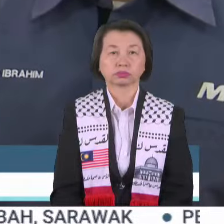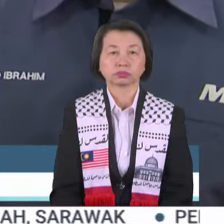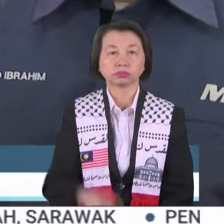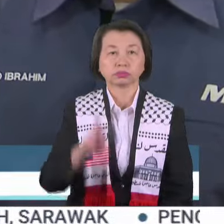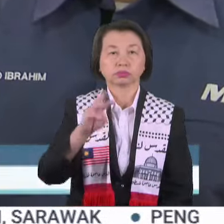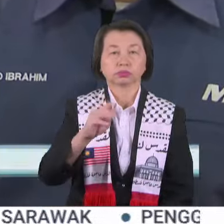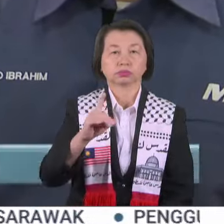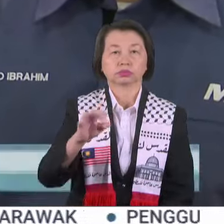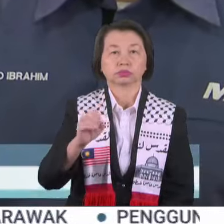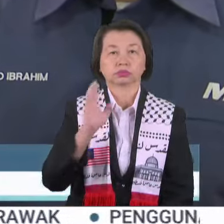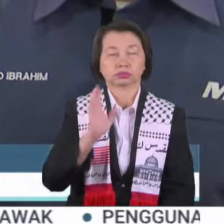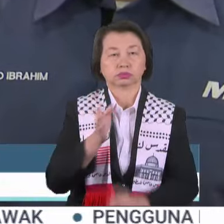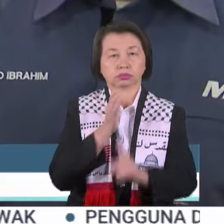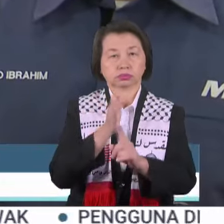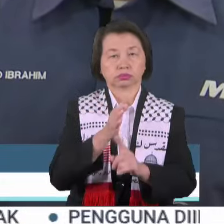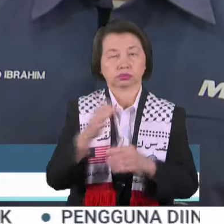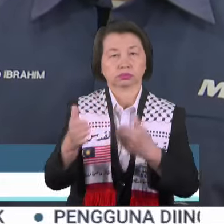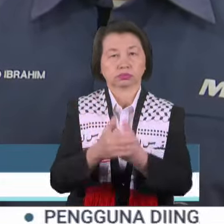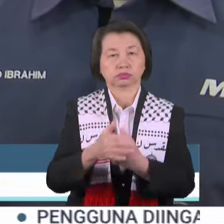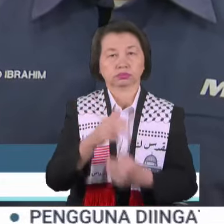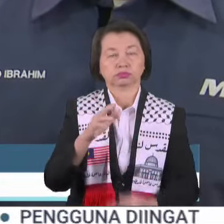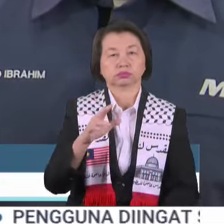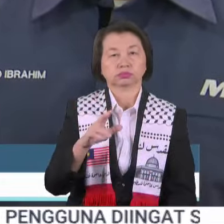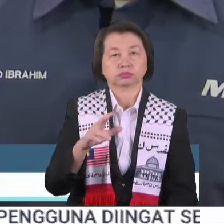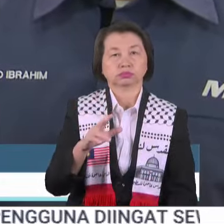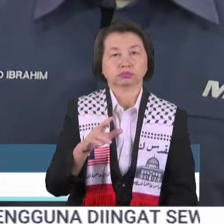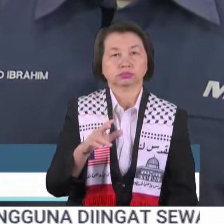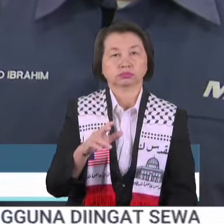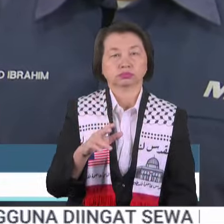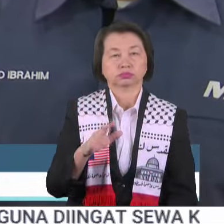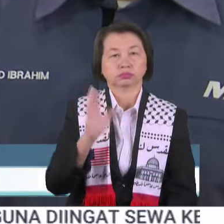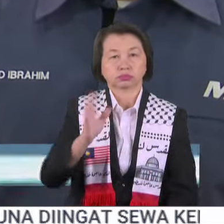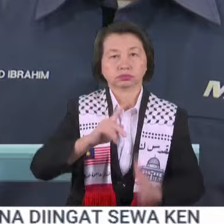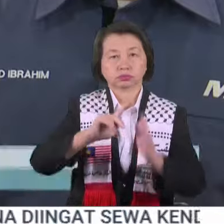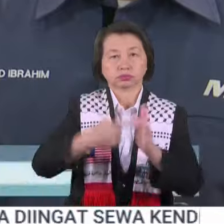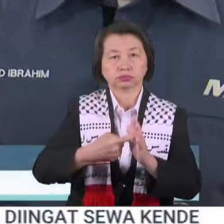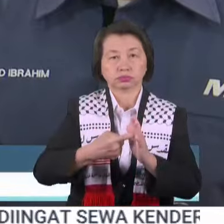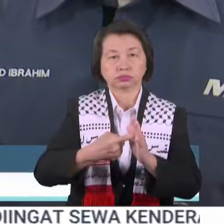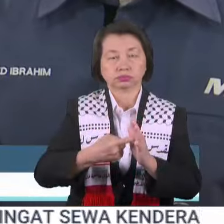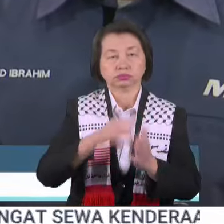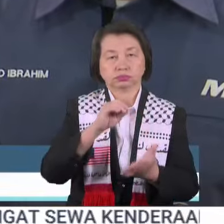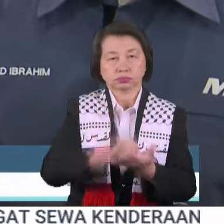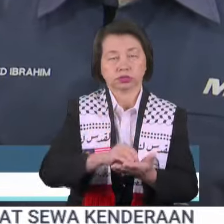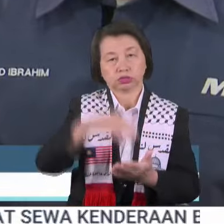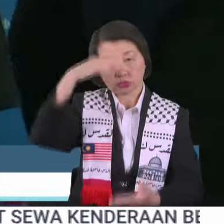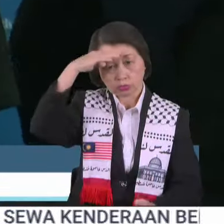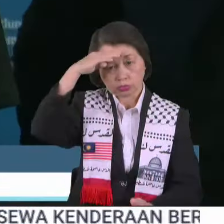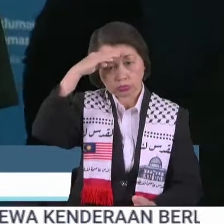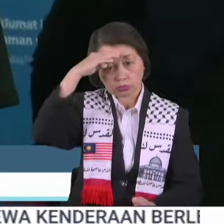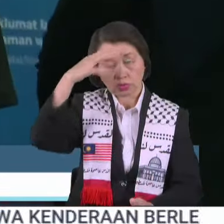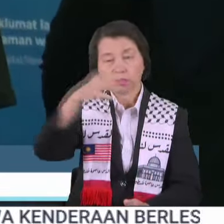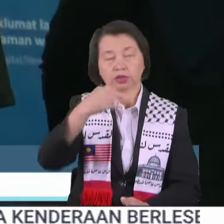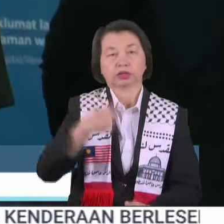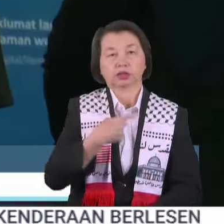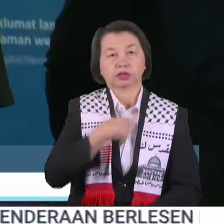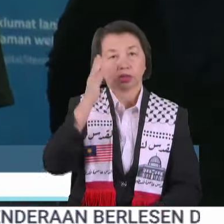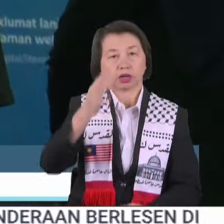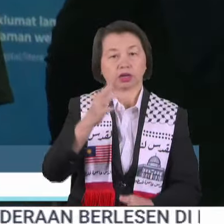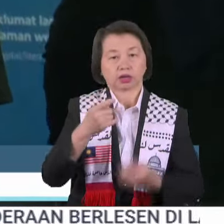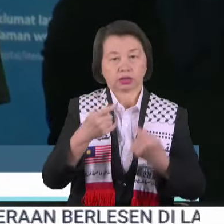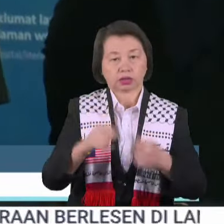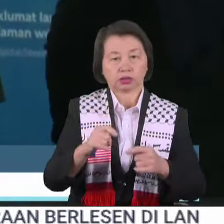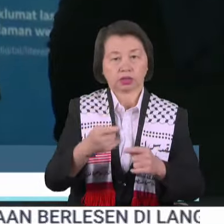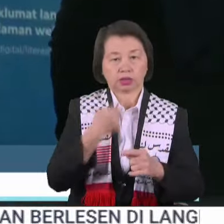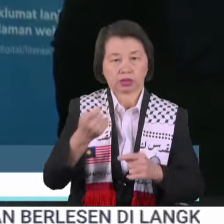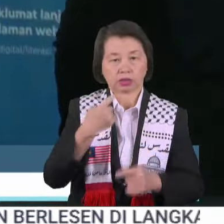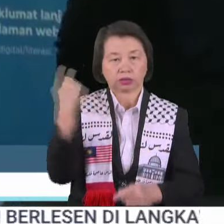Kerjasama MDEC akan teruskan lagi dan saya akan percaya MDEC pun akan bermula berpusat juga di negeri Johor ini dan kita akan sentiasa bekerjasama. Hari